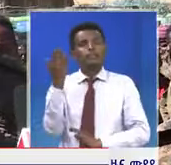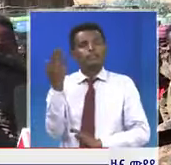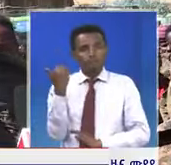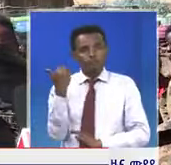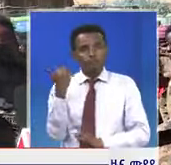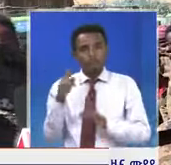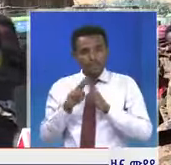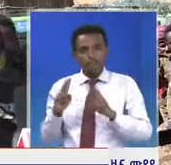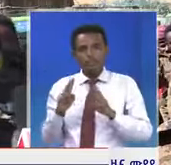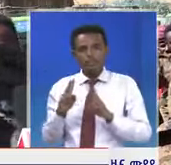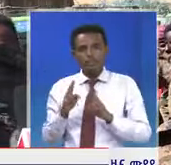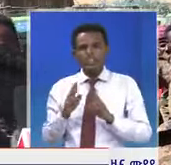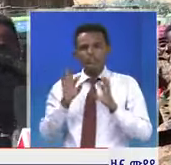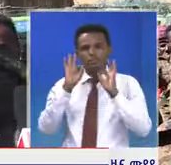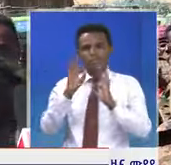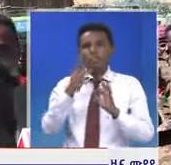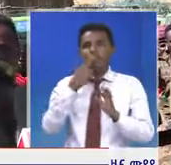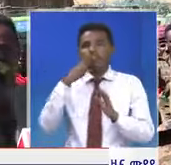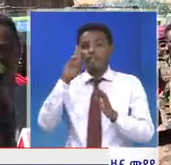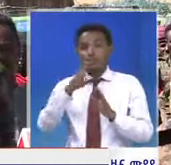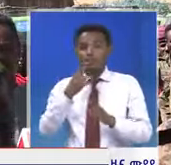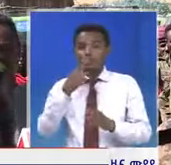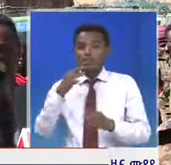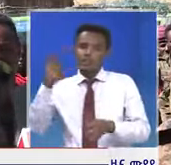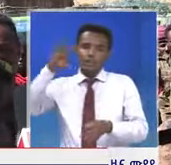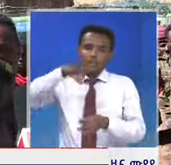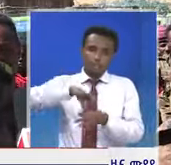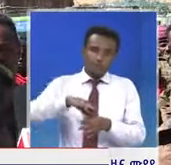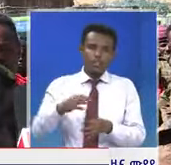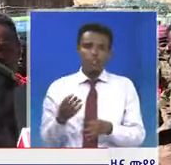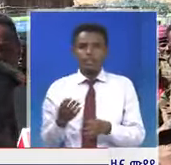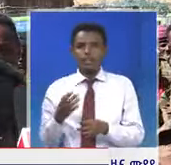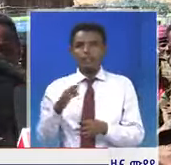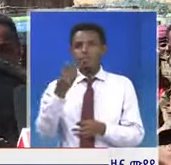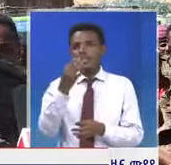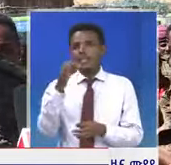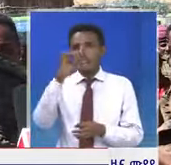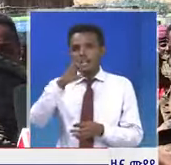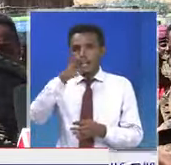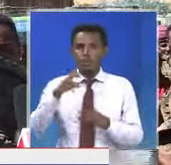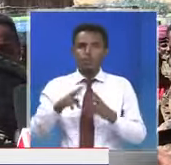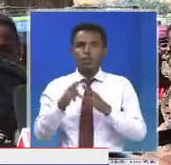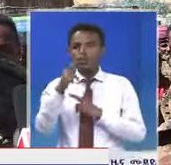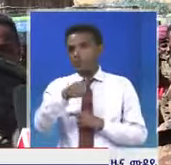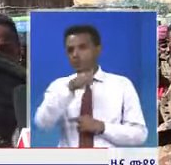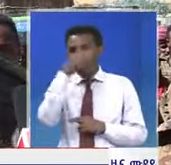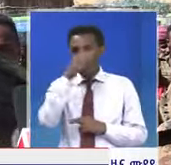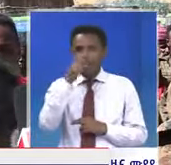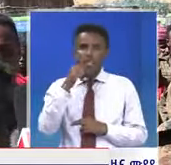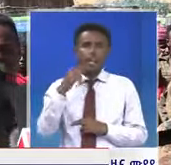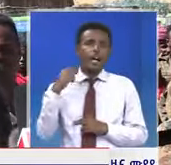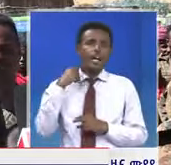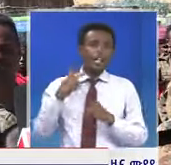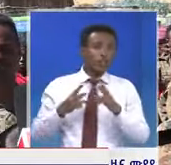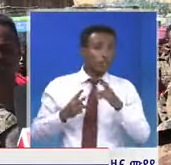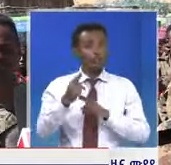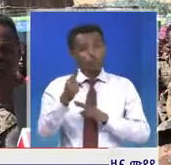በጣም ምርጥ አዛዦች የተመደቡለት ሚሊየን ቆርጦ ኢትዮጵያን አንገት ሊቆርጥ ያሰፈሰፈ